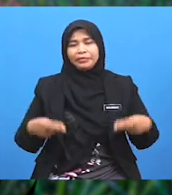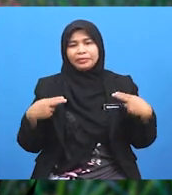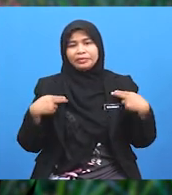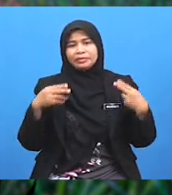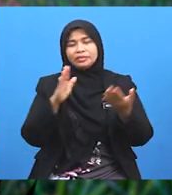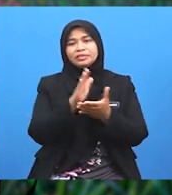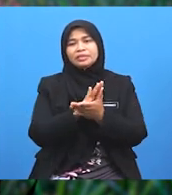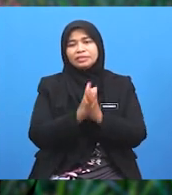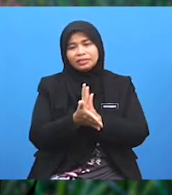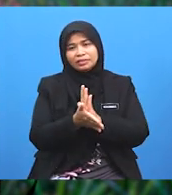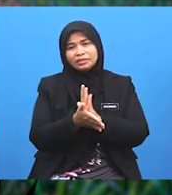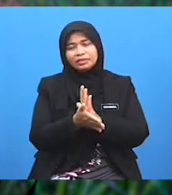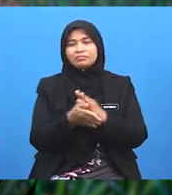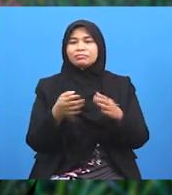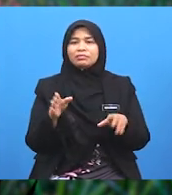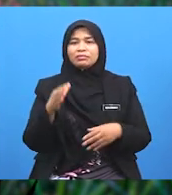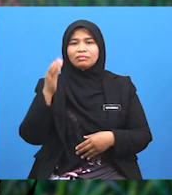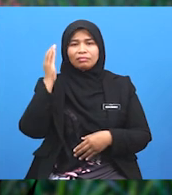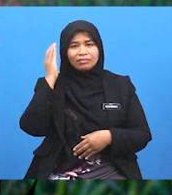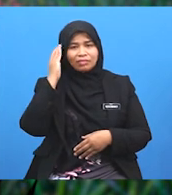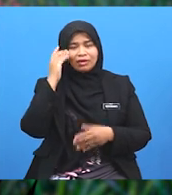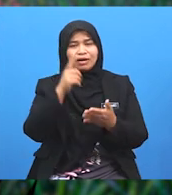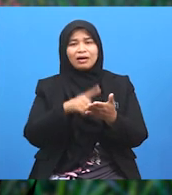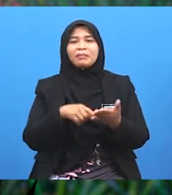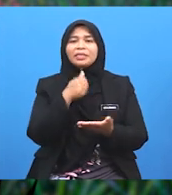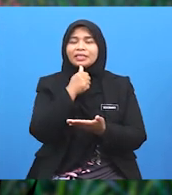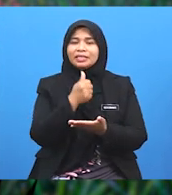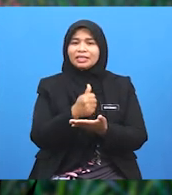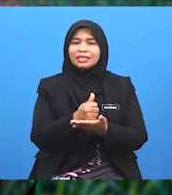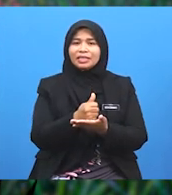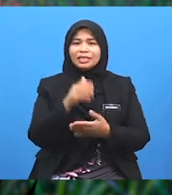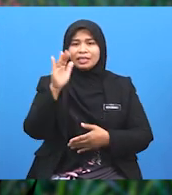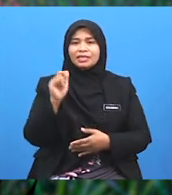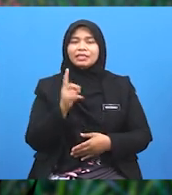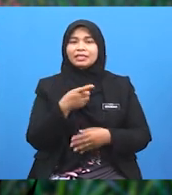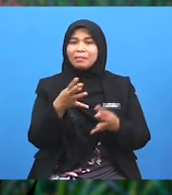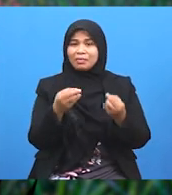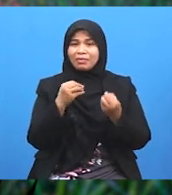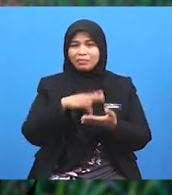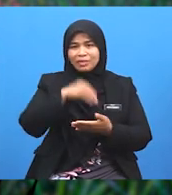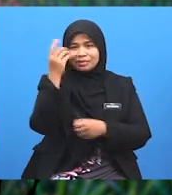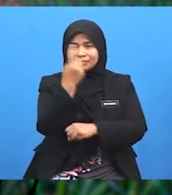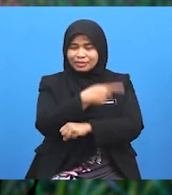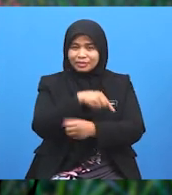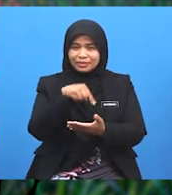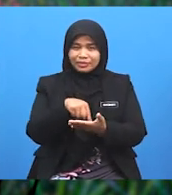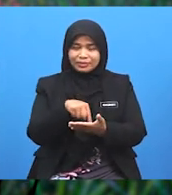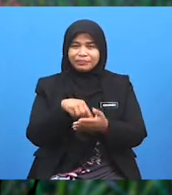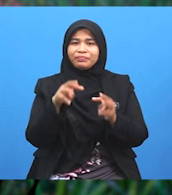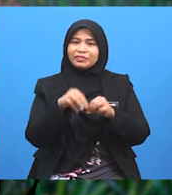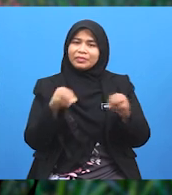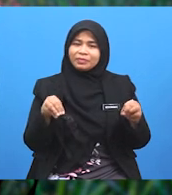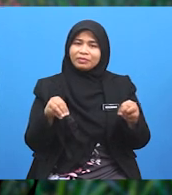Jadi, dah tahu apakah nilai moral yang kita hendak belajar pada hari ini?